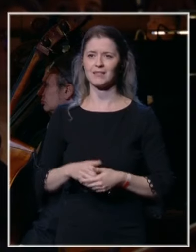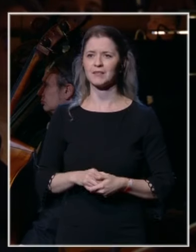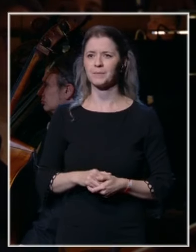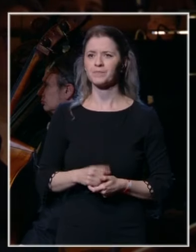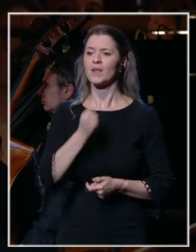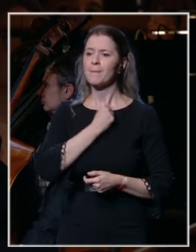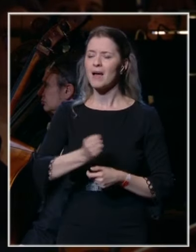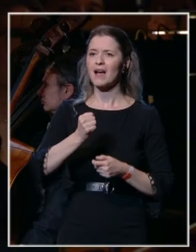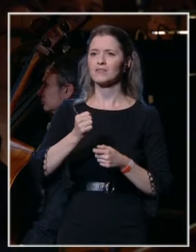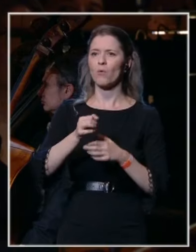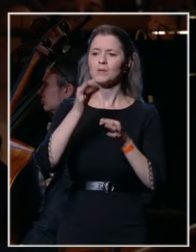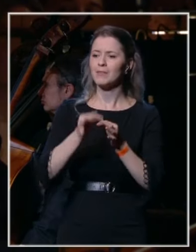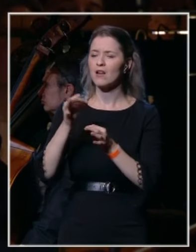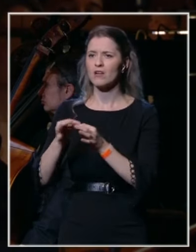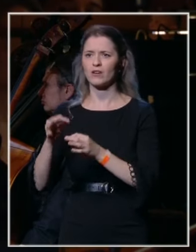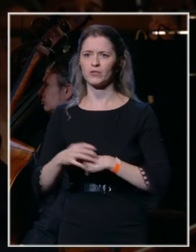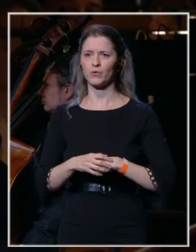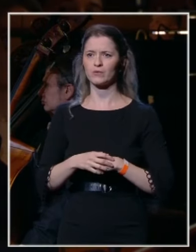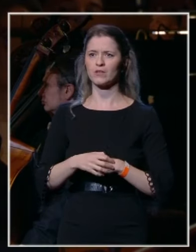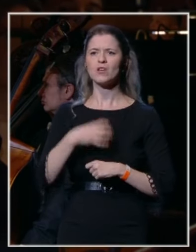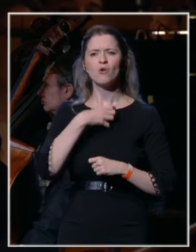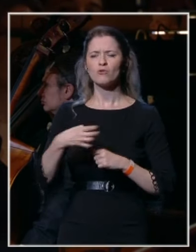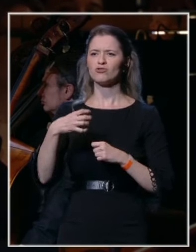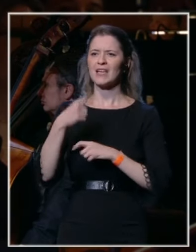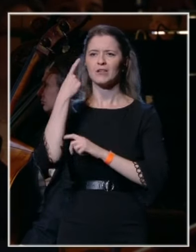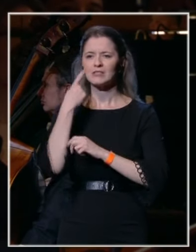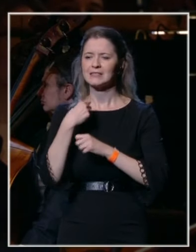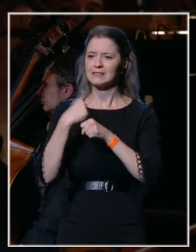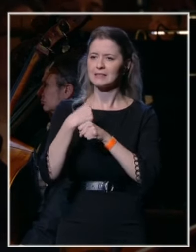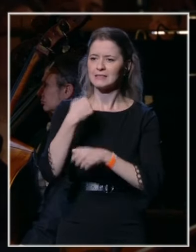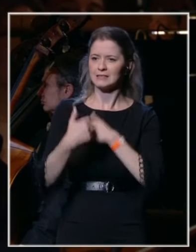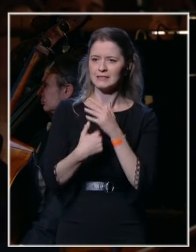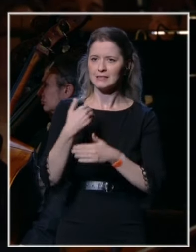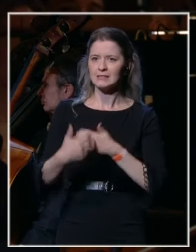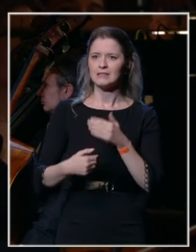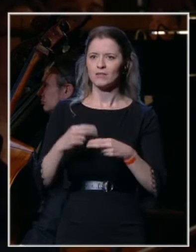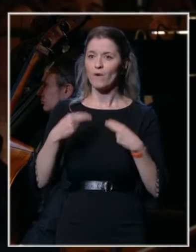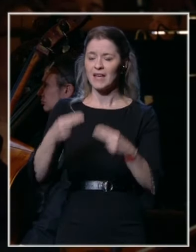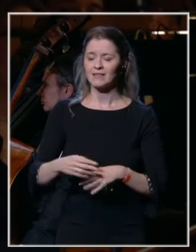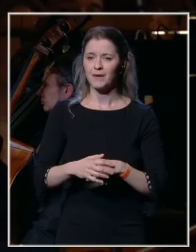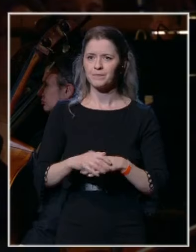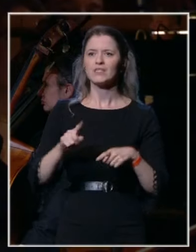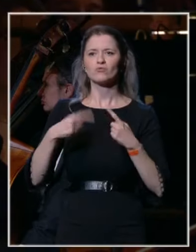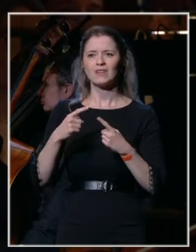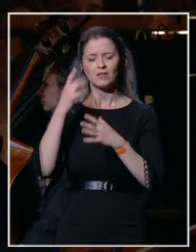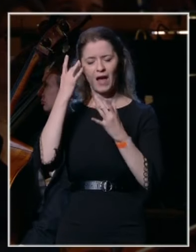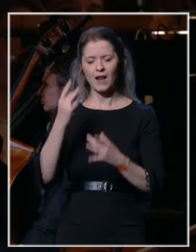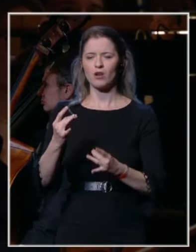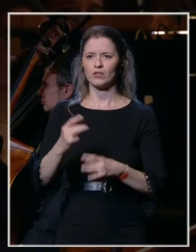bátor pillanatokat heroikus erőfeszítés követte, aztán kitartó